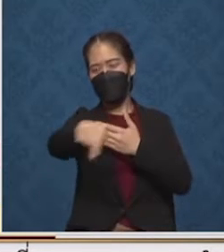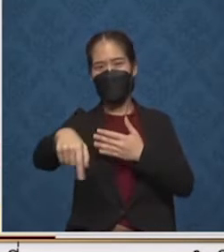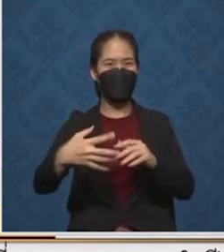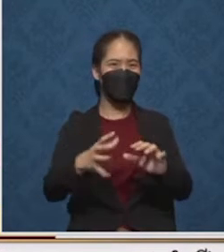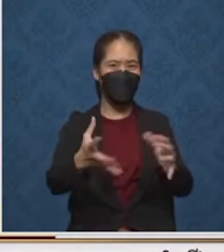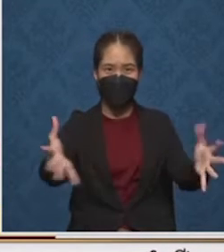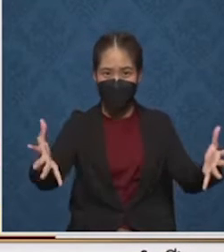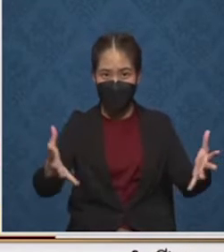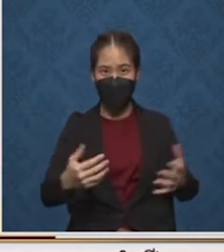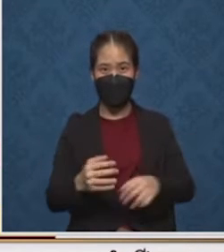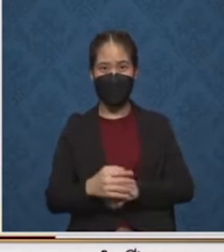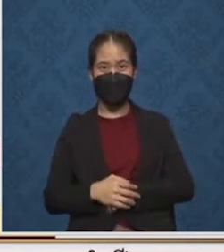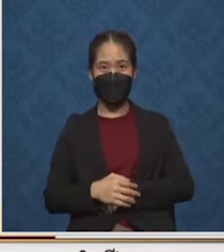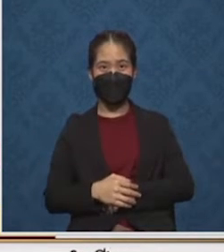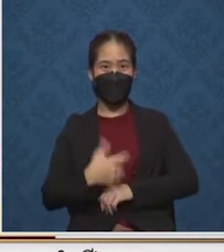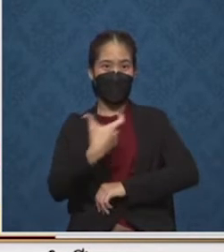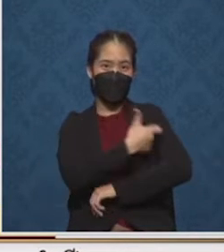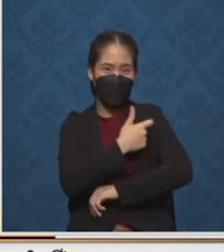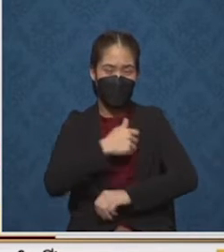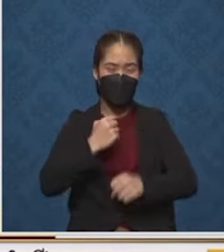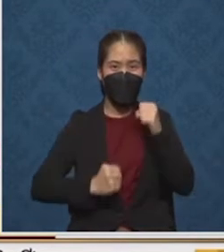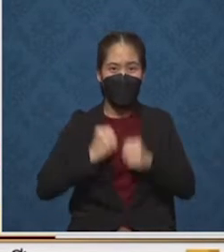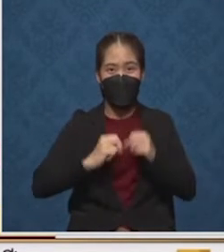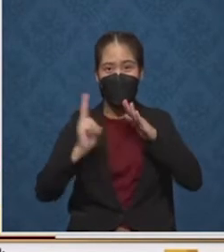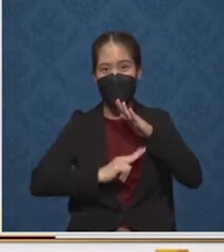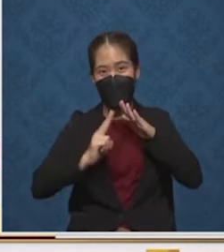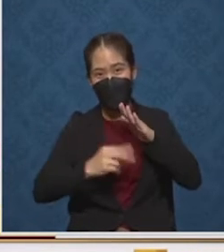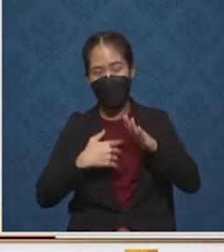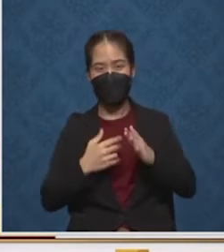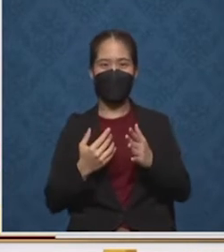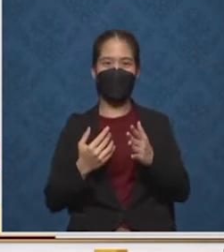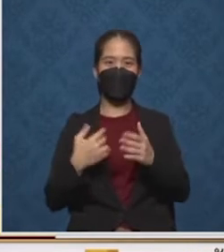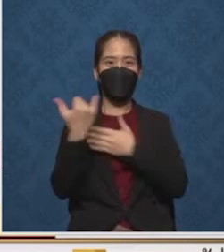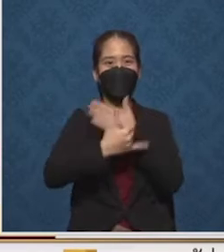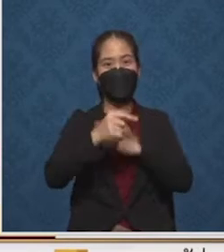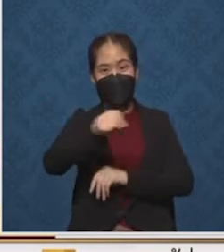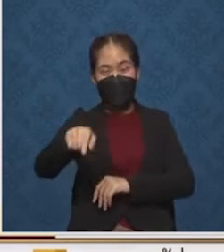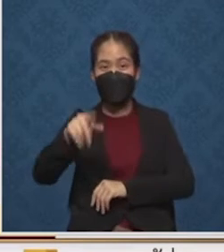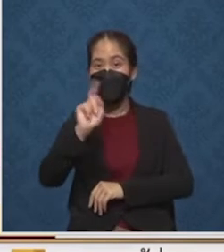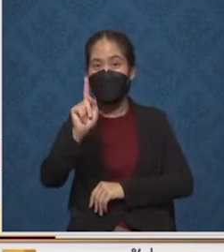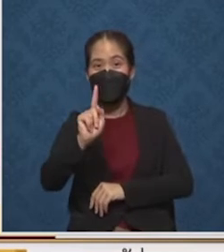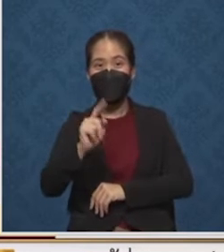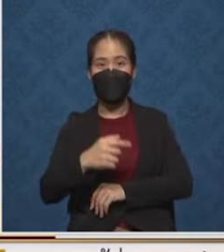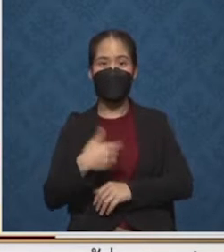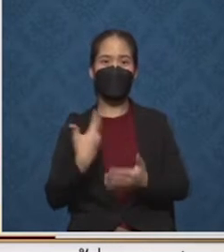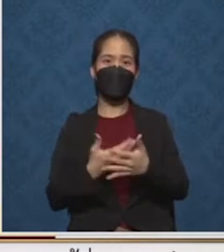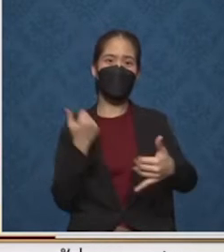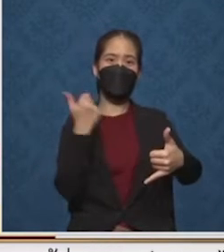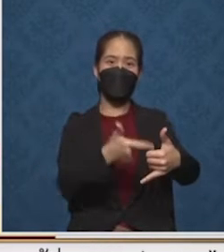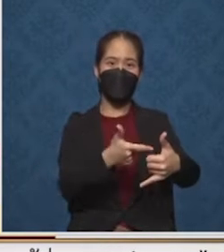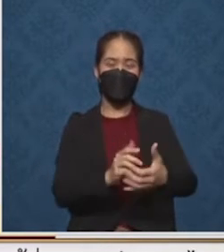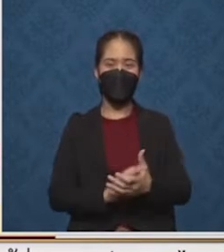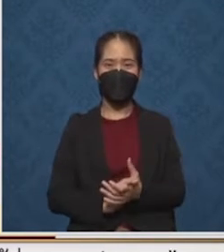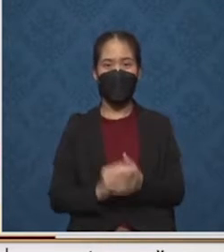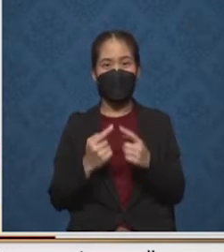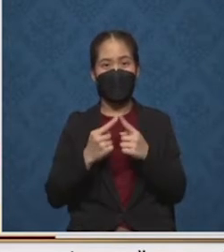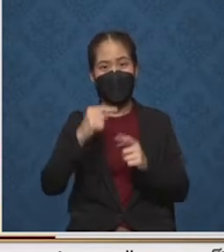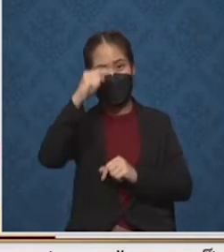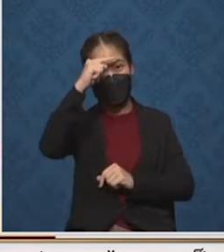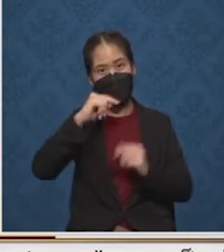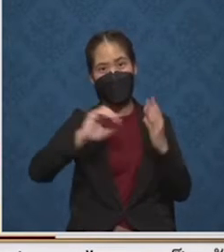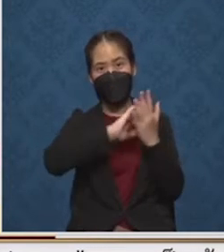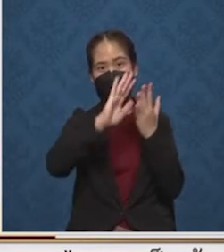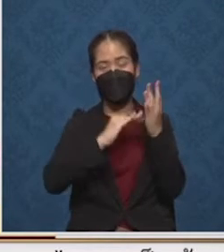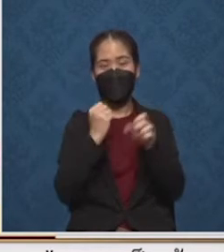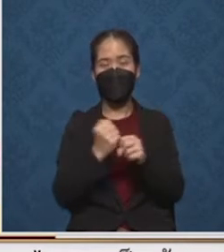หาชีวะชินวิ่งไปแสวงหาประเทศอื่นต้องจ้างนะครับทำอาหารก็จะบ้านมึง